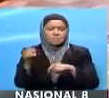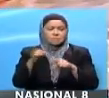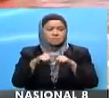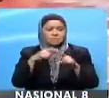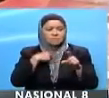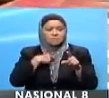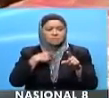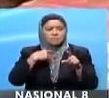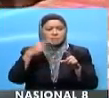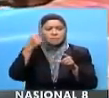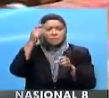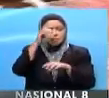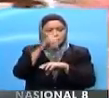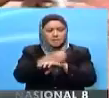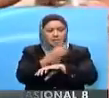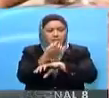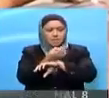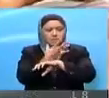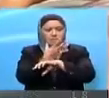yang bernilai